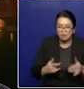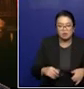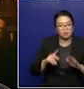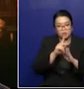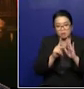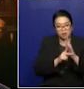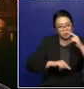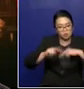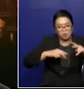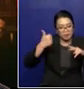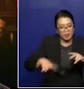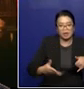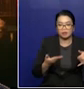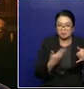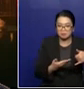ปครับ